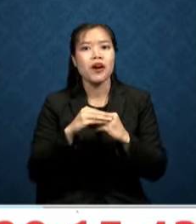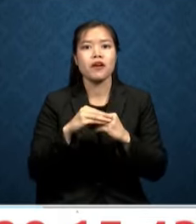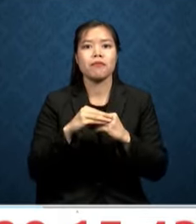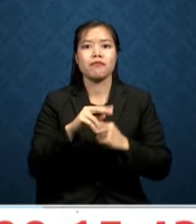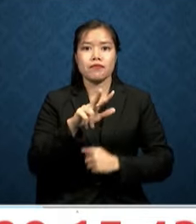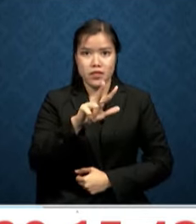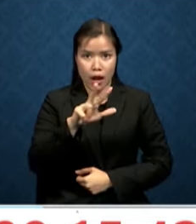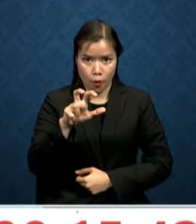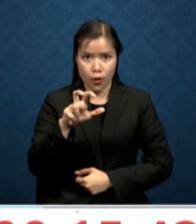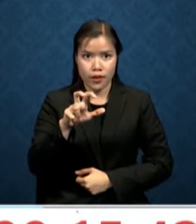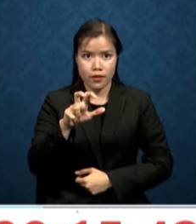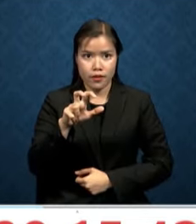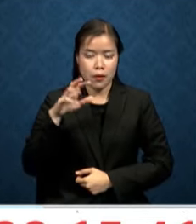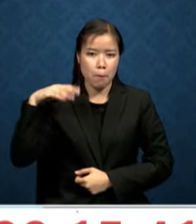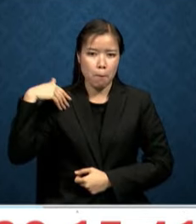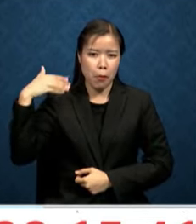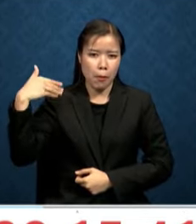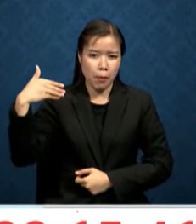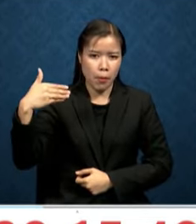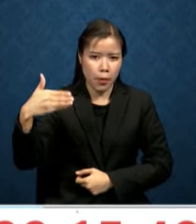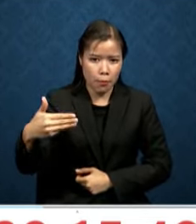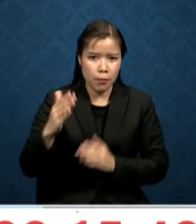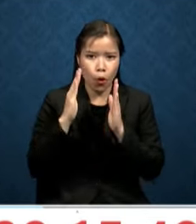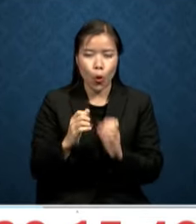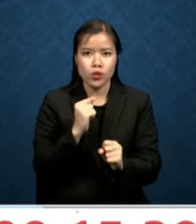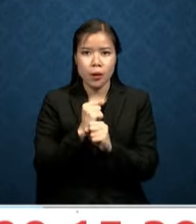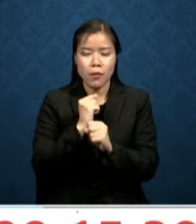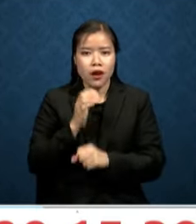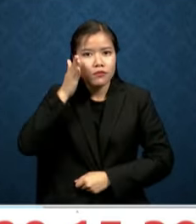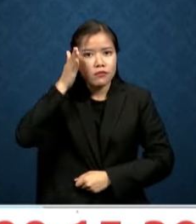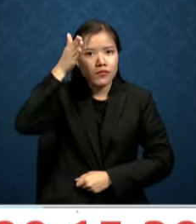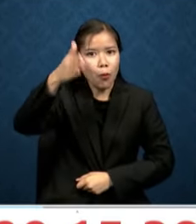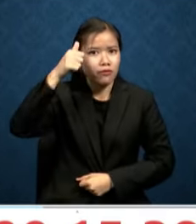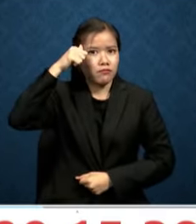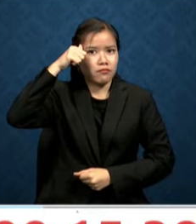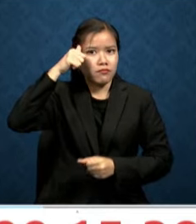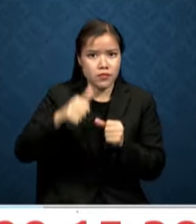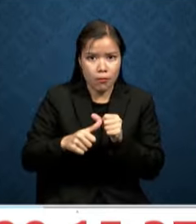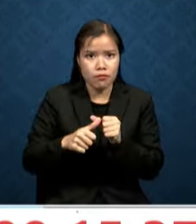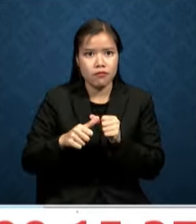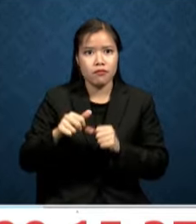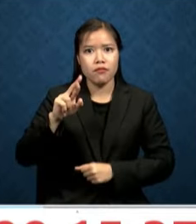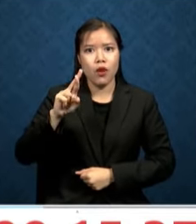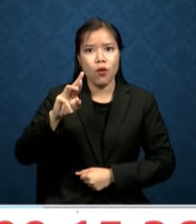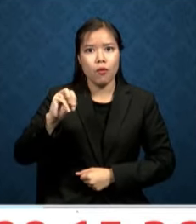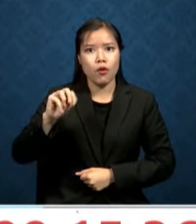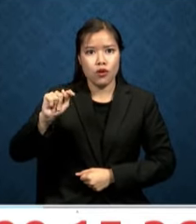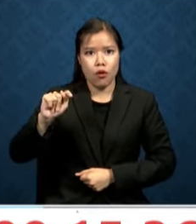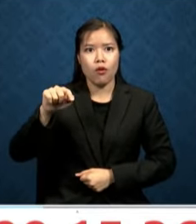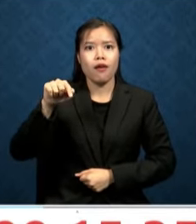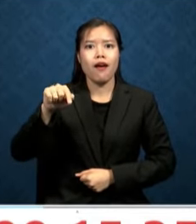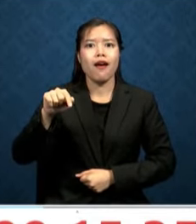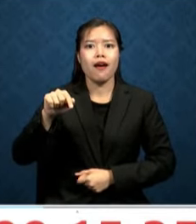าในประวัติศาสตร์ของขบวนการแรงงานครั้งต่อไปเนี่ยก็ต้องจำท่านรัฐมนตรีพิพัฒน์รัชกิจประการ